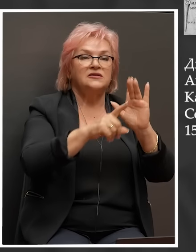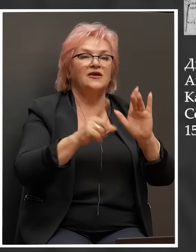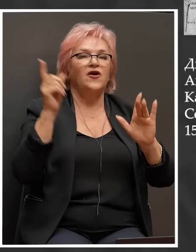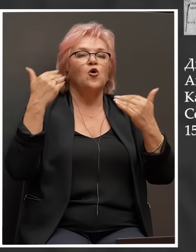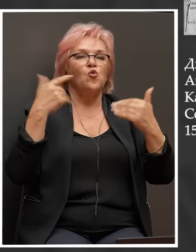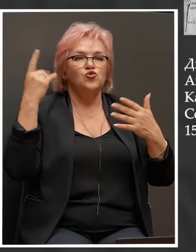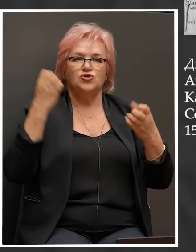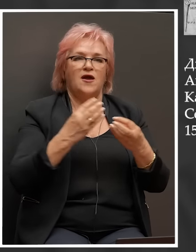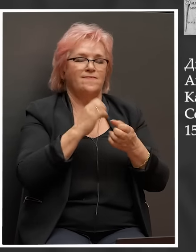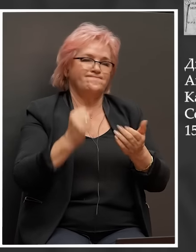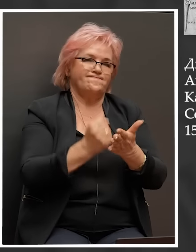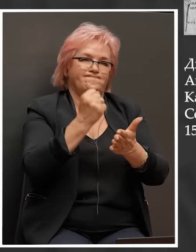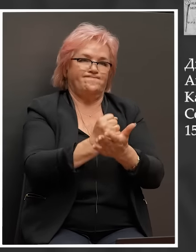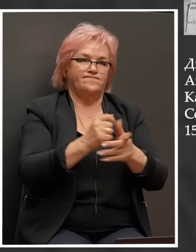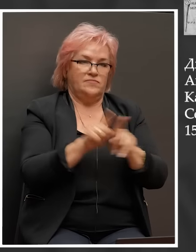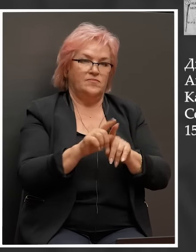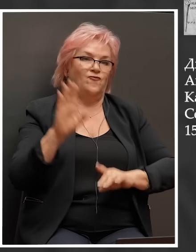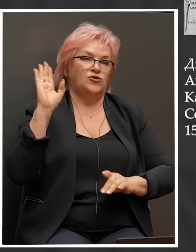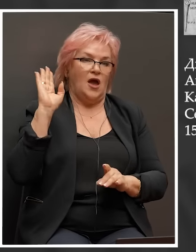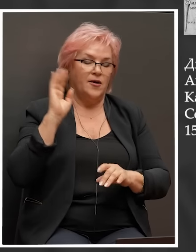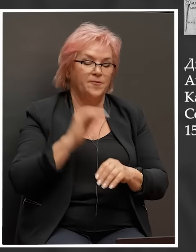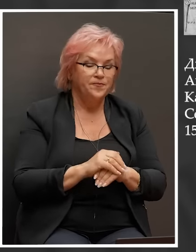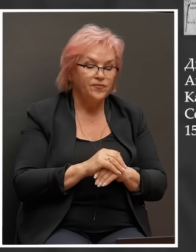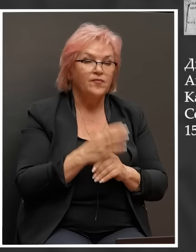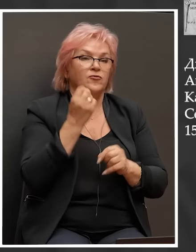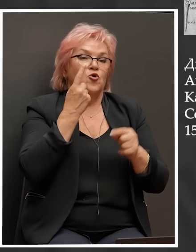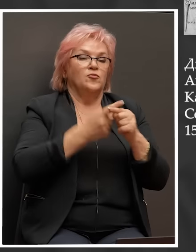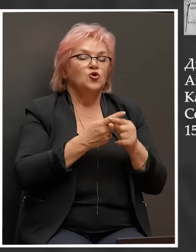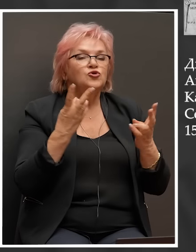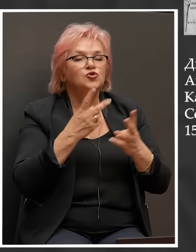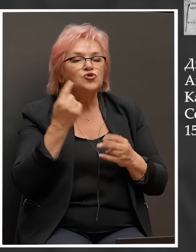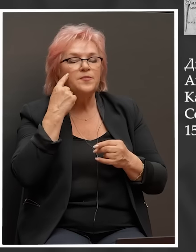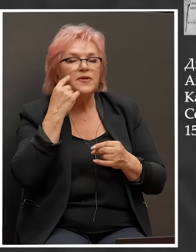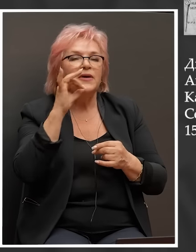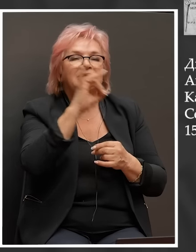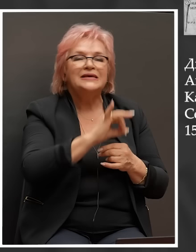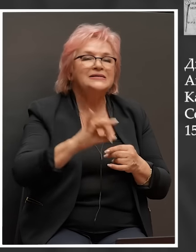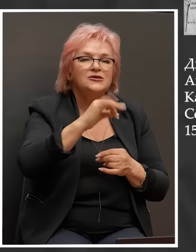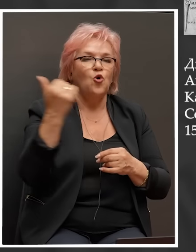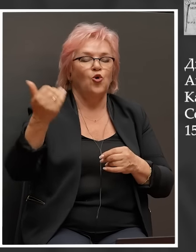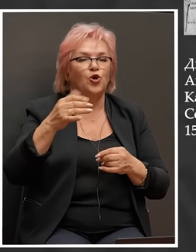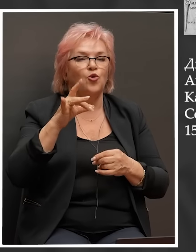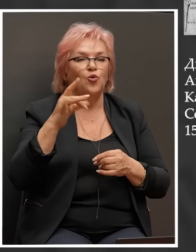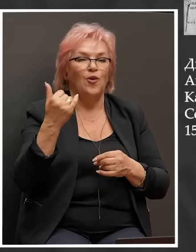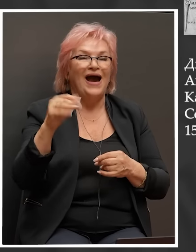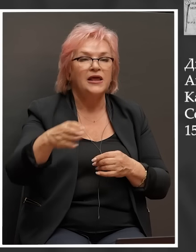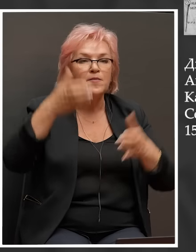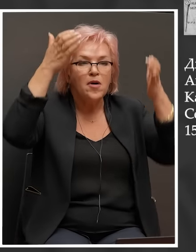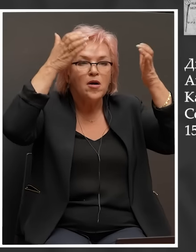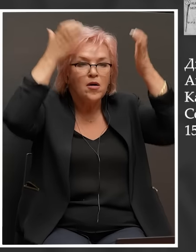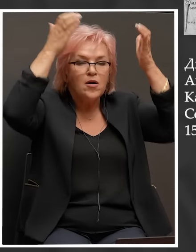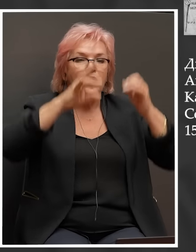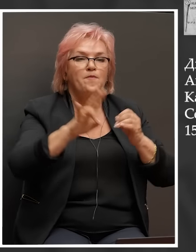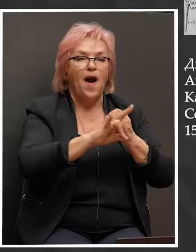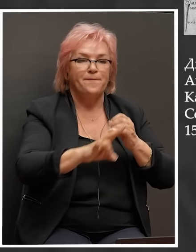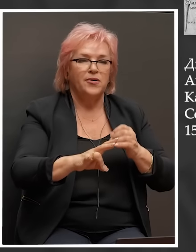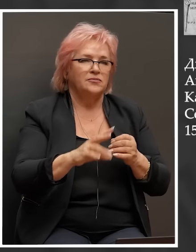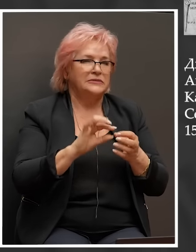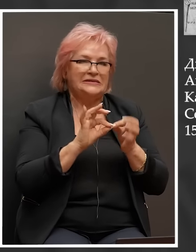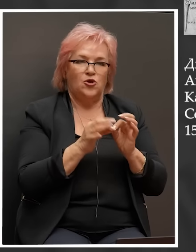уже затвердилась. Помимо всего прочего, надо понимать историю римских пап. С римскими папами все, в общем,